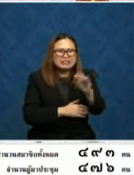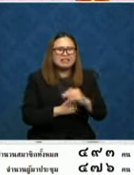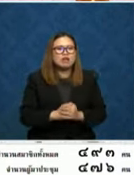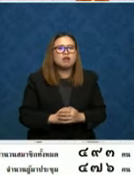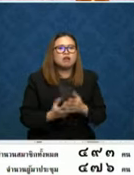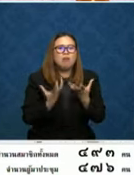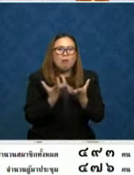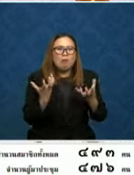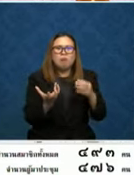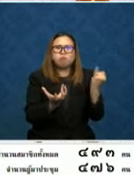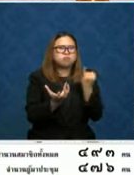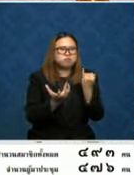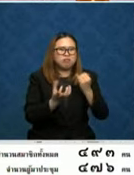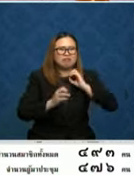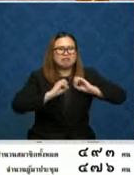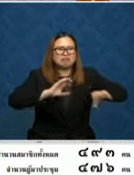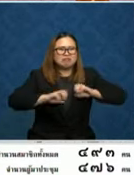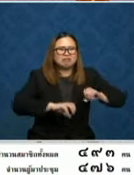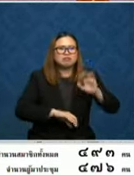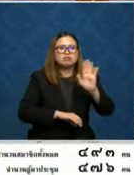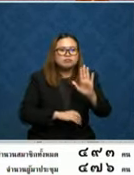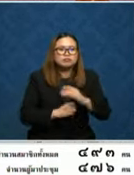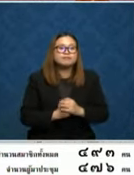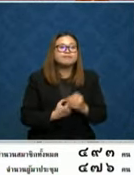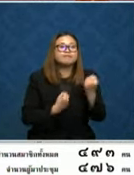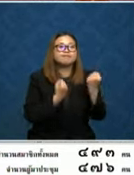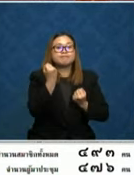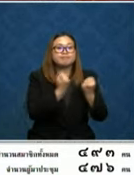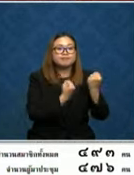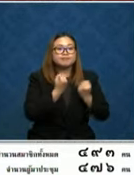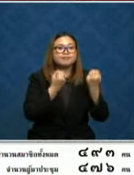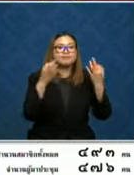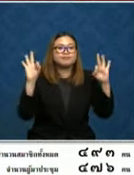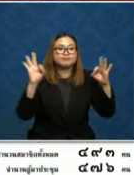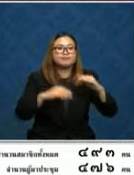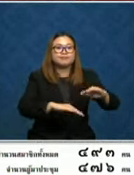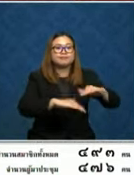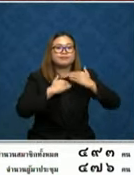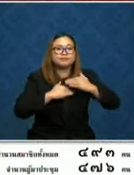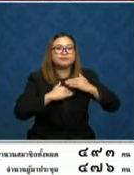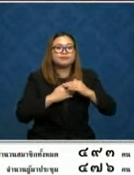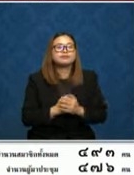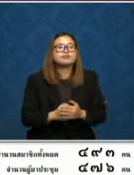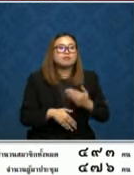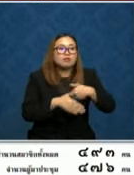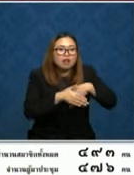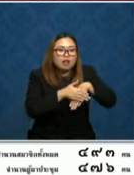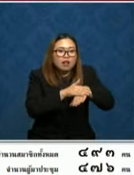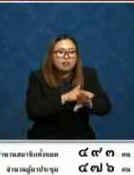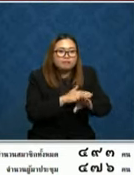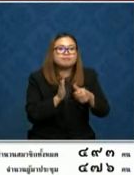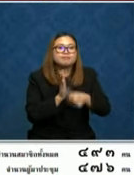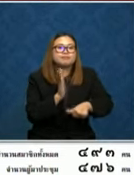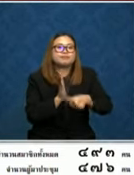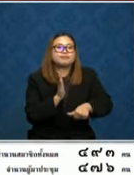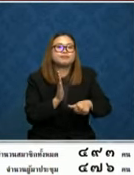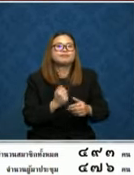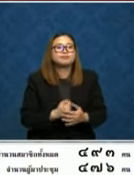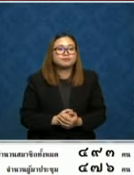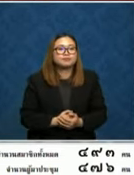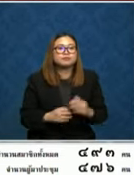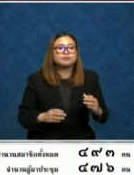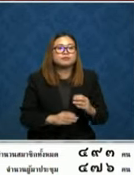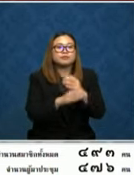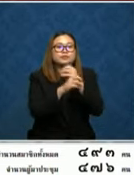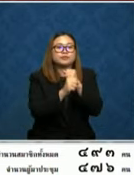ายทิ้งนะครับหน้าถัดไปครับเป็นเรื่องลดนำเข้าอิสระนะครับเรื่องหนีภาษีน้ำมันหนีภาษีนะครับสรุปนะครับก็